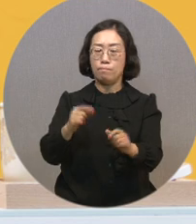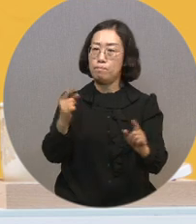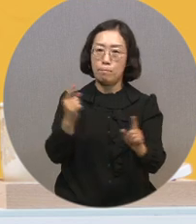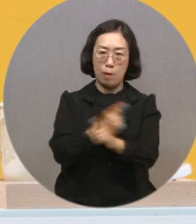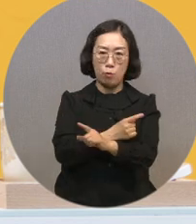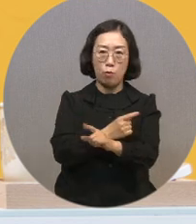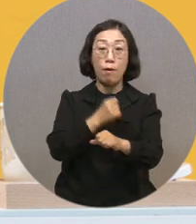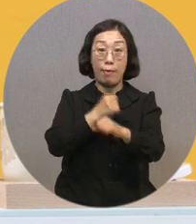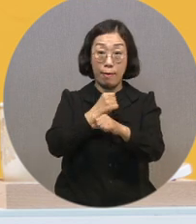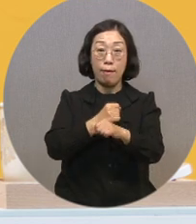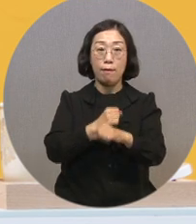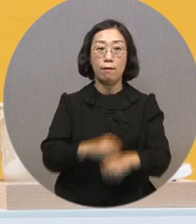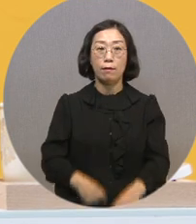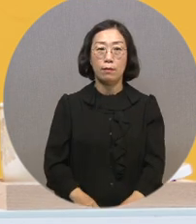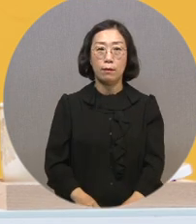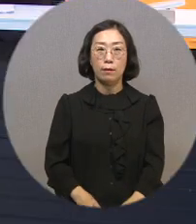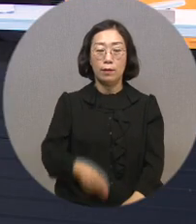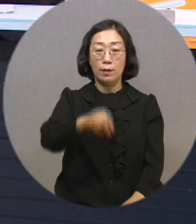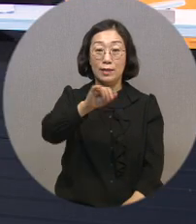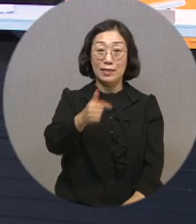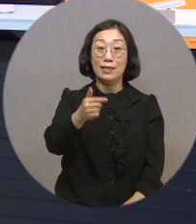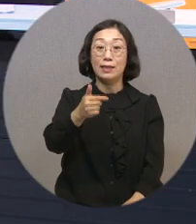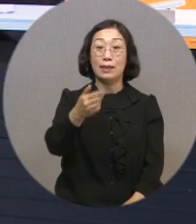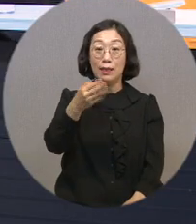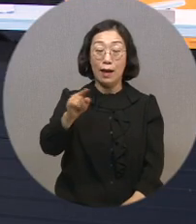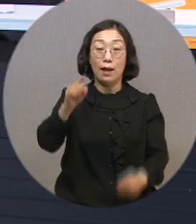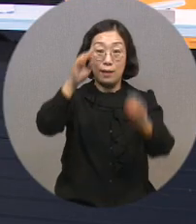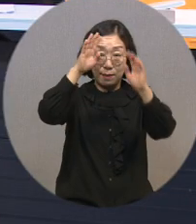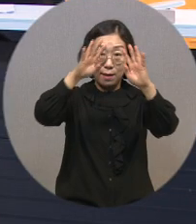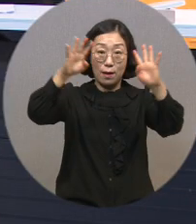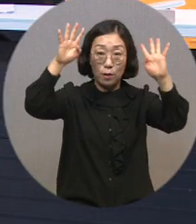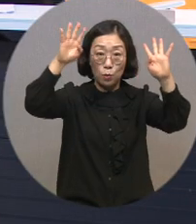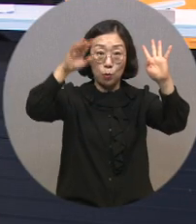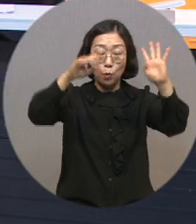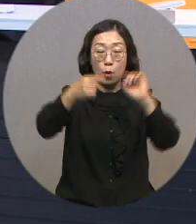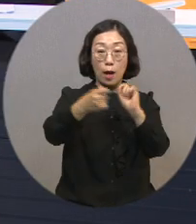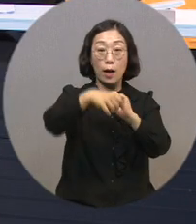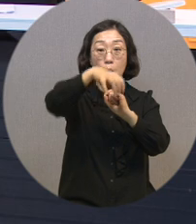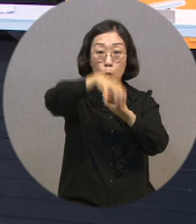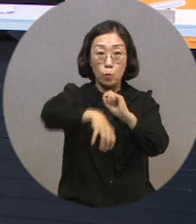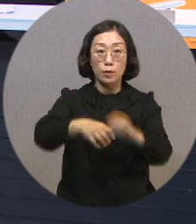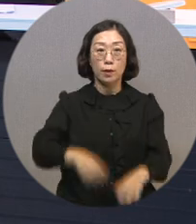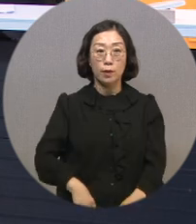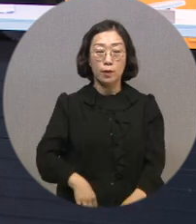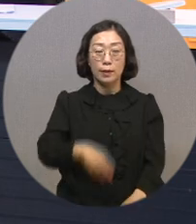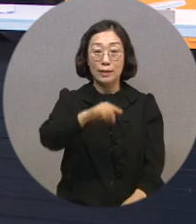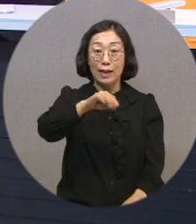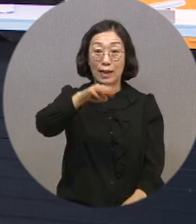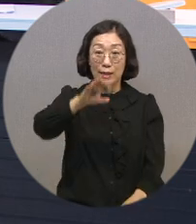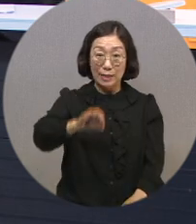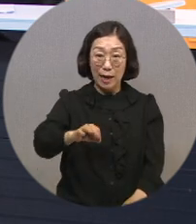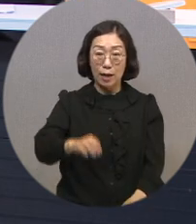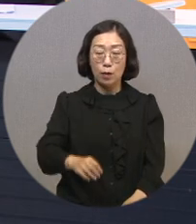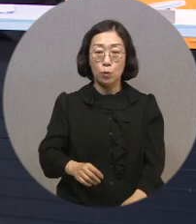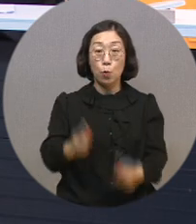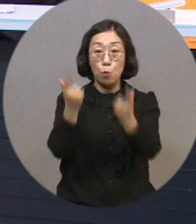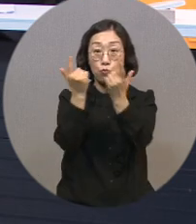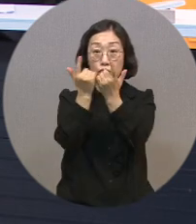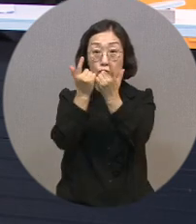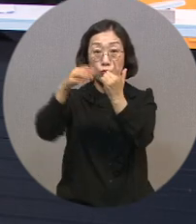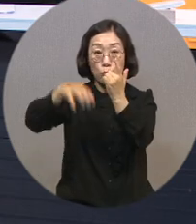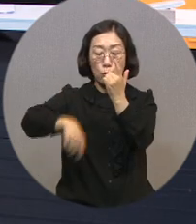지금 신라대학교라고 있습니다. 부산에 네. 신라대학교 부근에 사산과 북구 지역을 관통하는 이